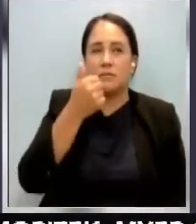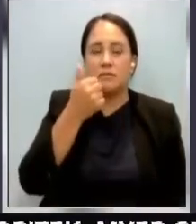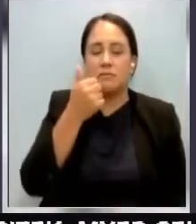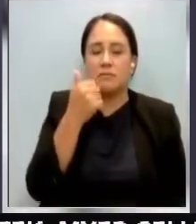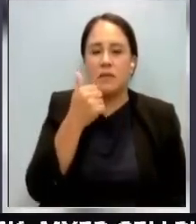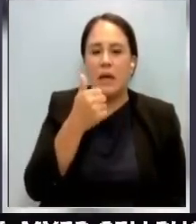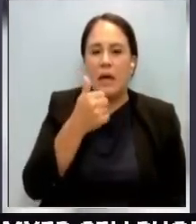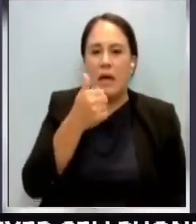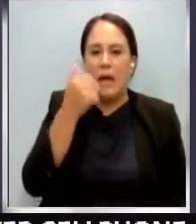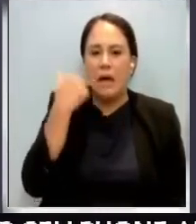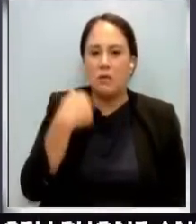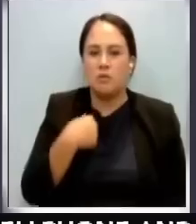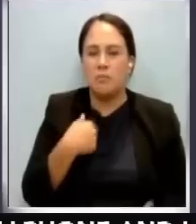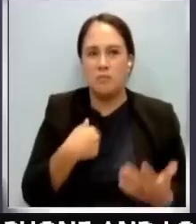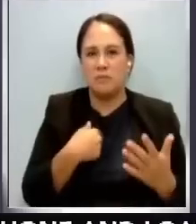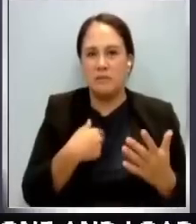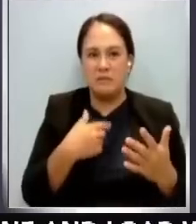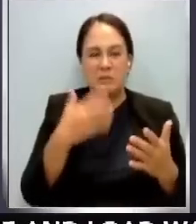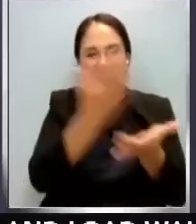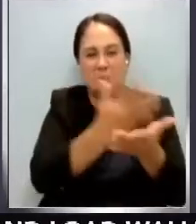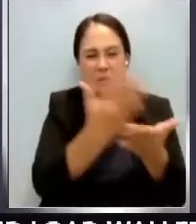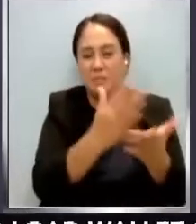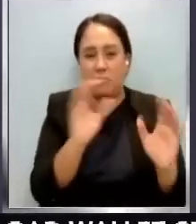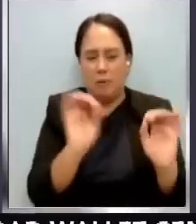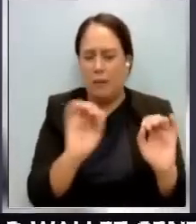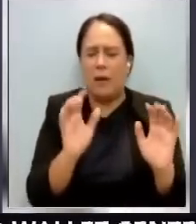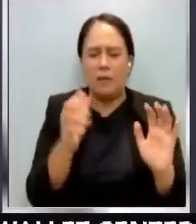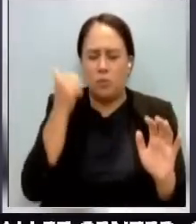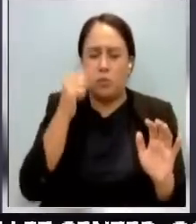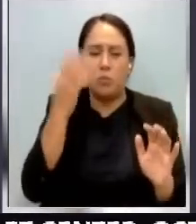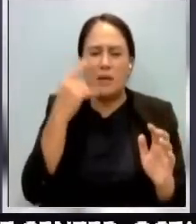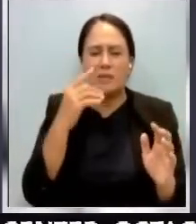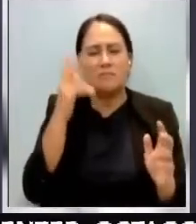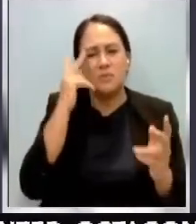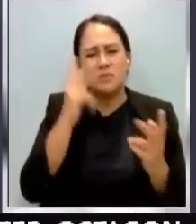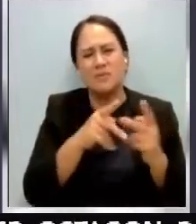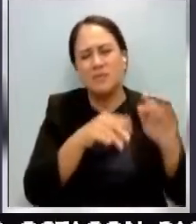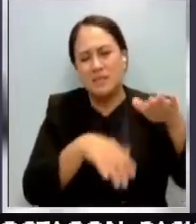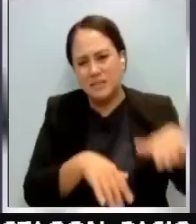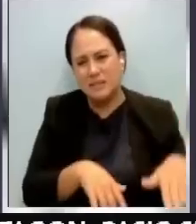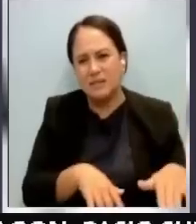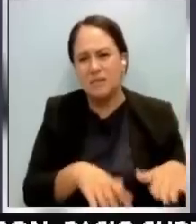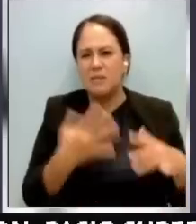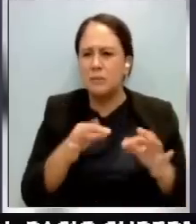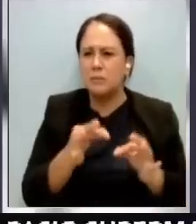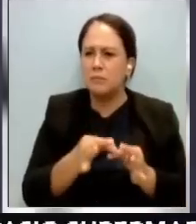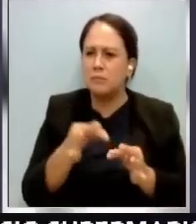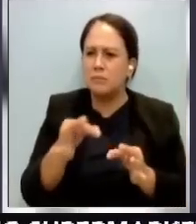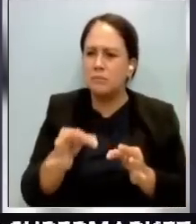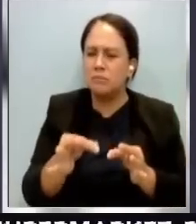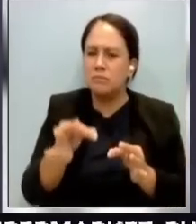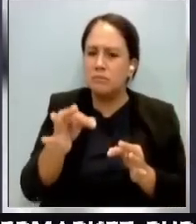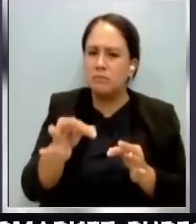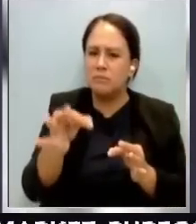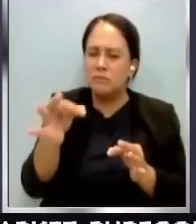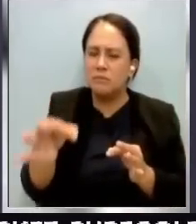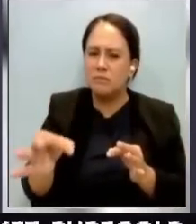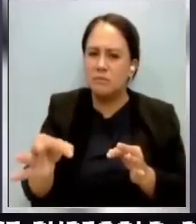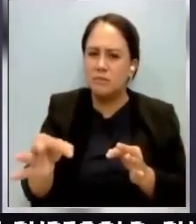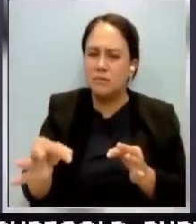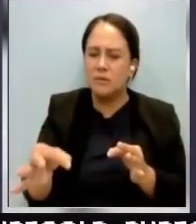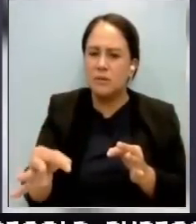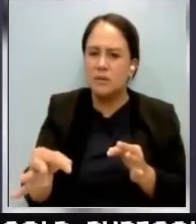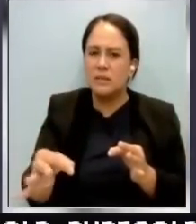tulay, di ba? Para doon sa bata pa rin, again. Pero tumatagal kasi, imbes na magpakumbaba